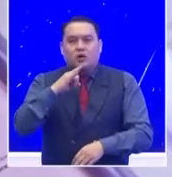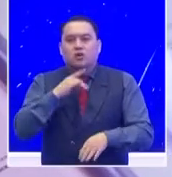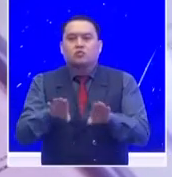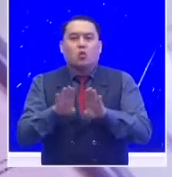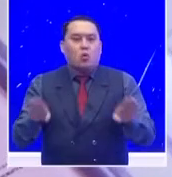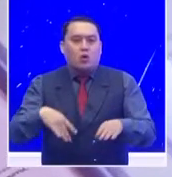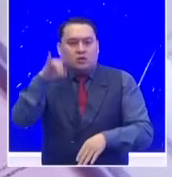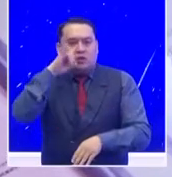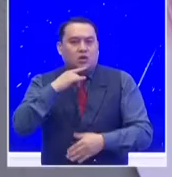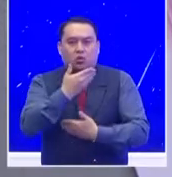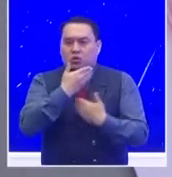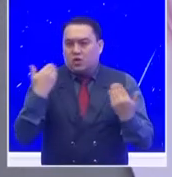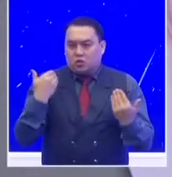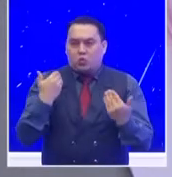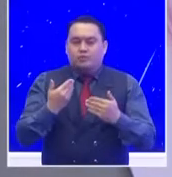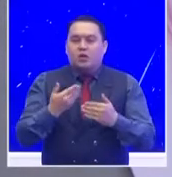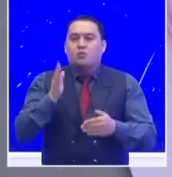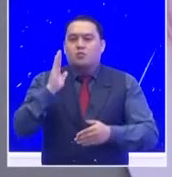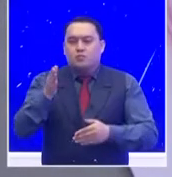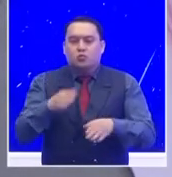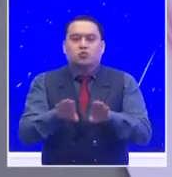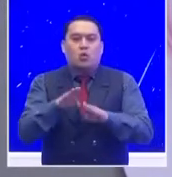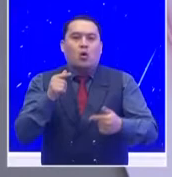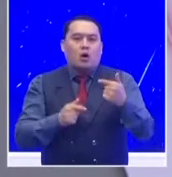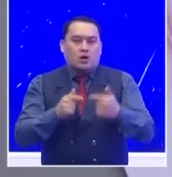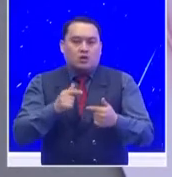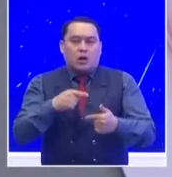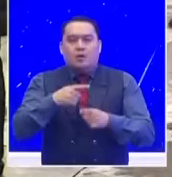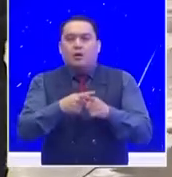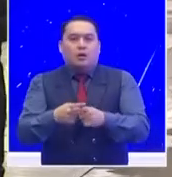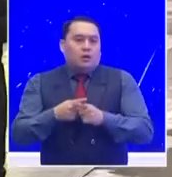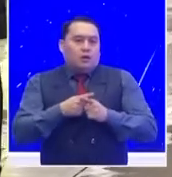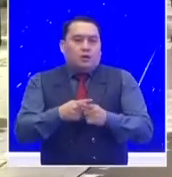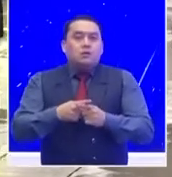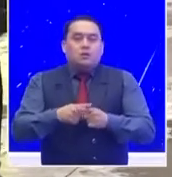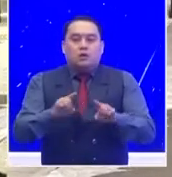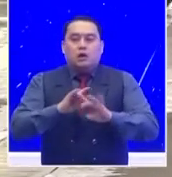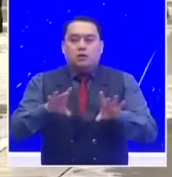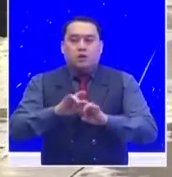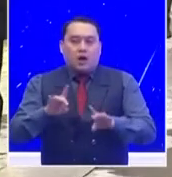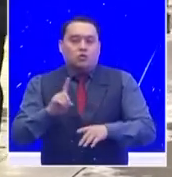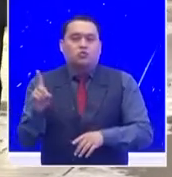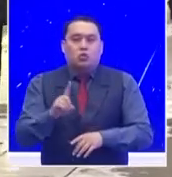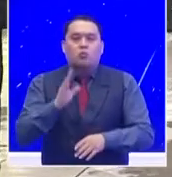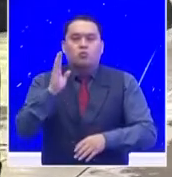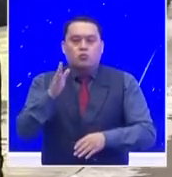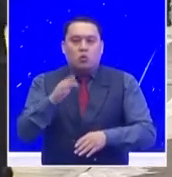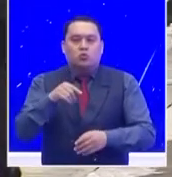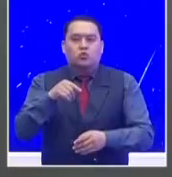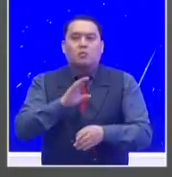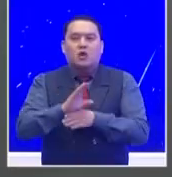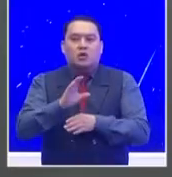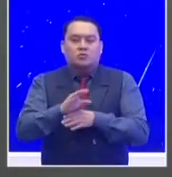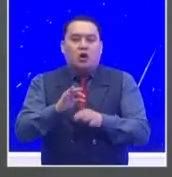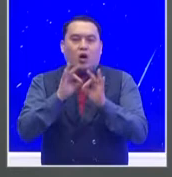Аналогичных заводов в стране не имеется. Ближайшие конкуренты лишь в Беларуси. Амандык Баталов отметил, что, будучи средоточием